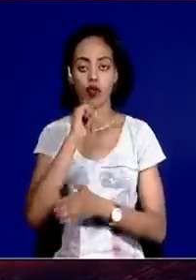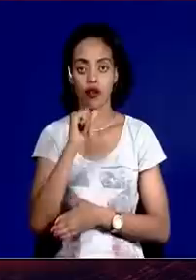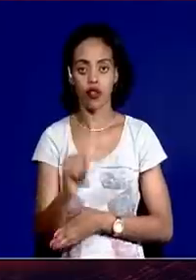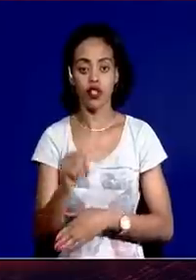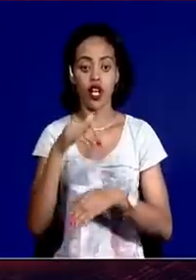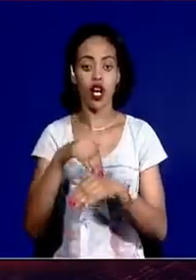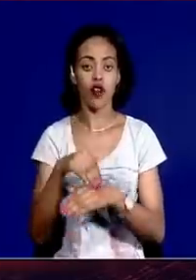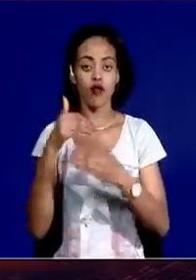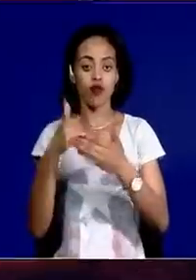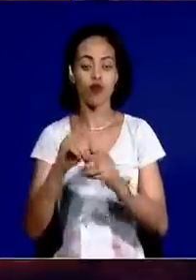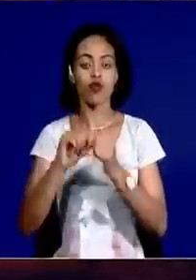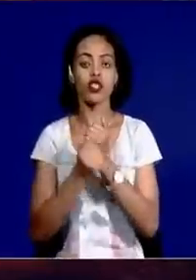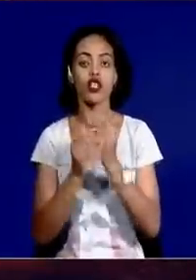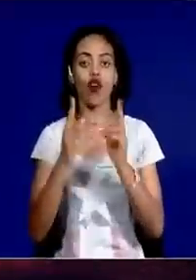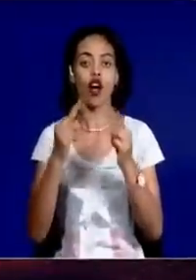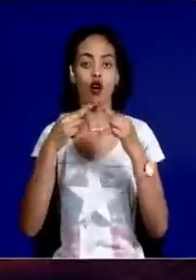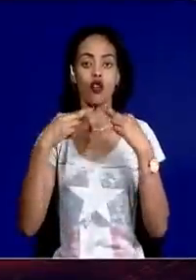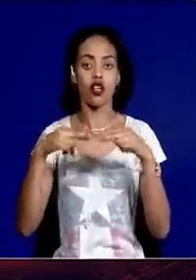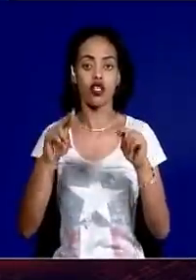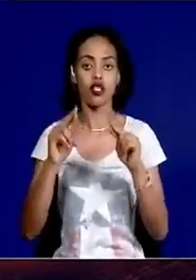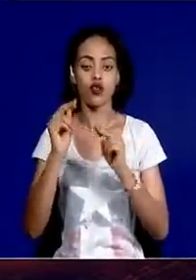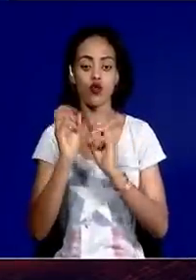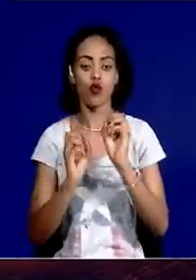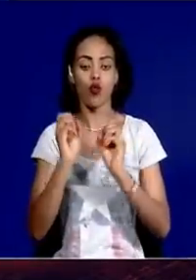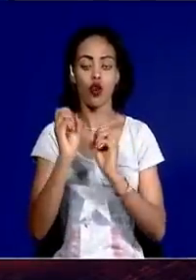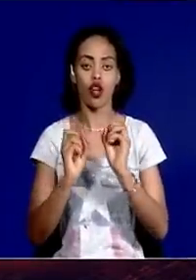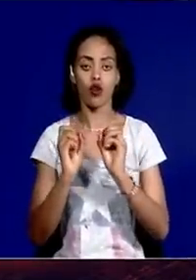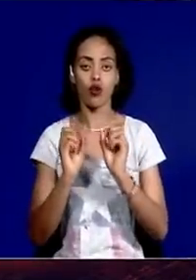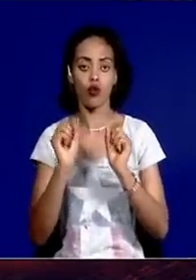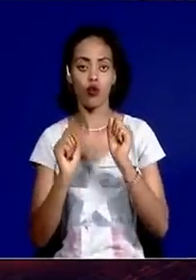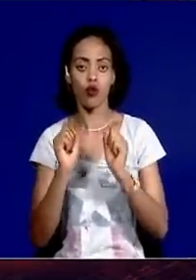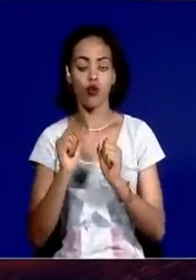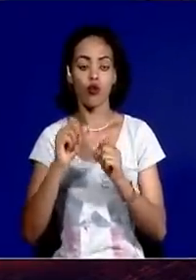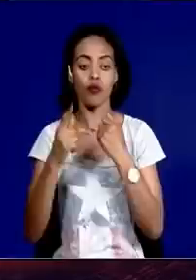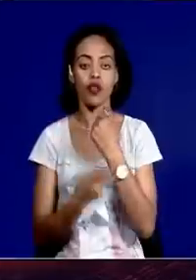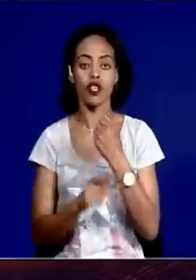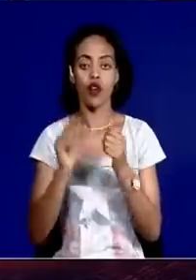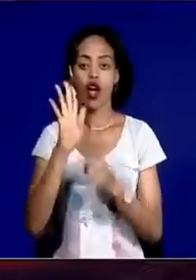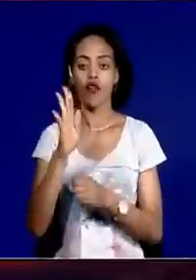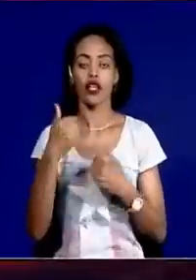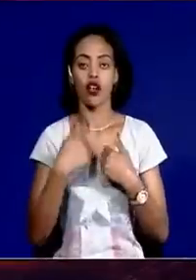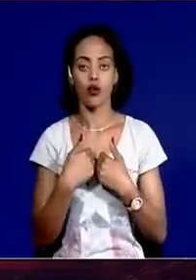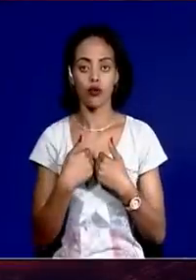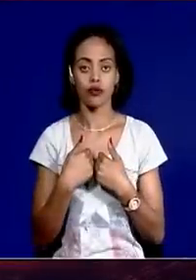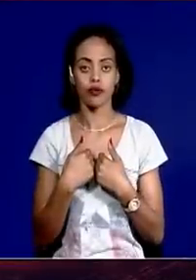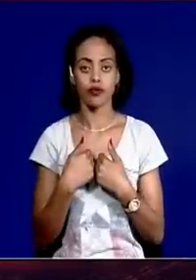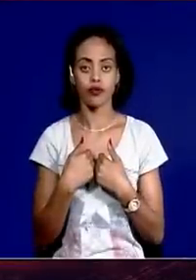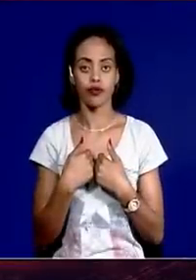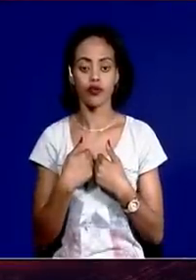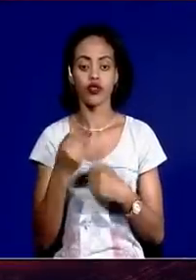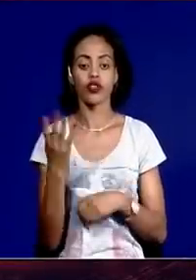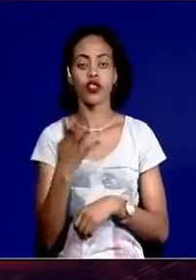أبتما كرة مسرتها أوجدت. جوار دارو فلكا ودبات نايت غرايون. أربعة أيام ذلوا. نروعة